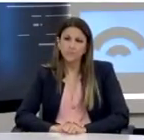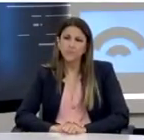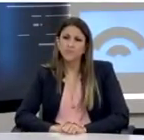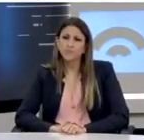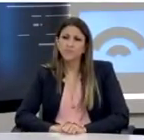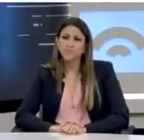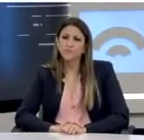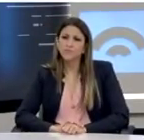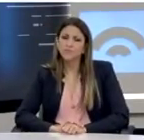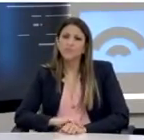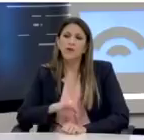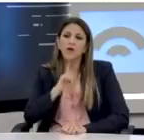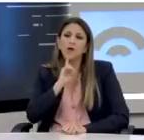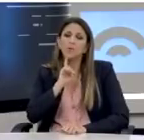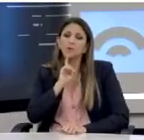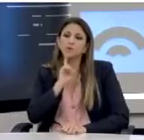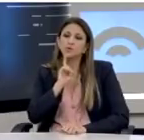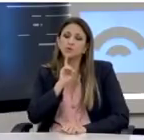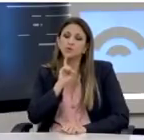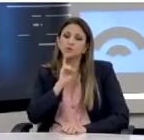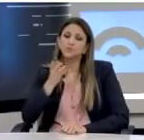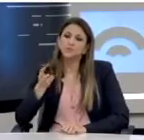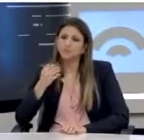ακολουθώντας αυτή την προτροπή ότι